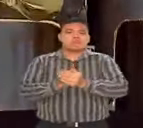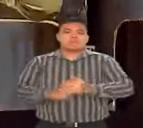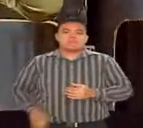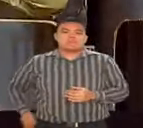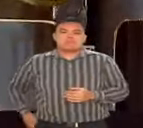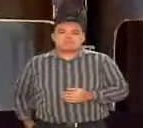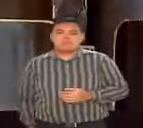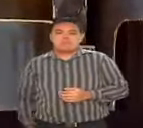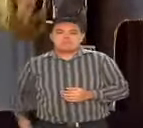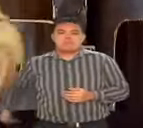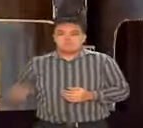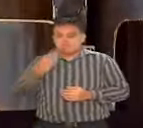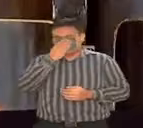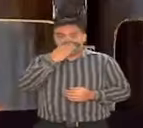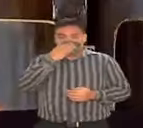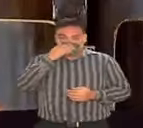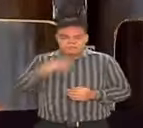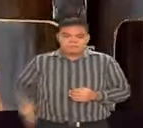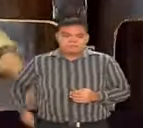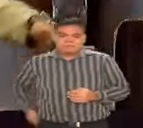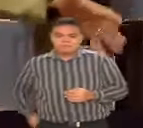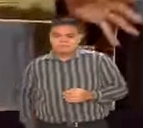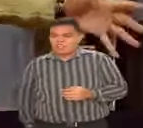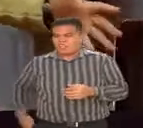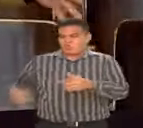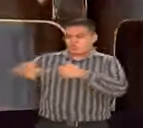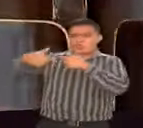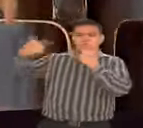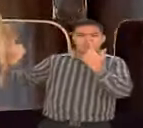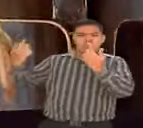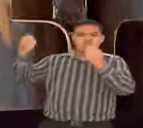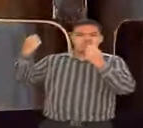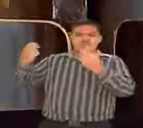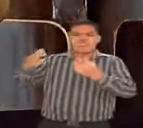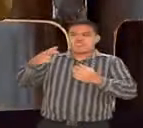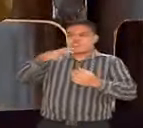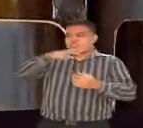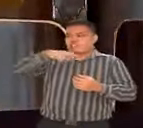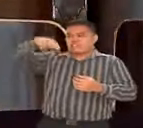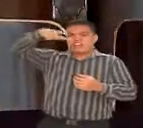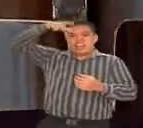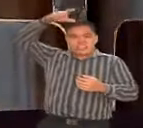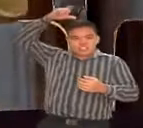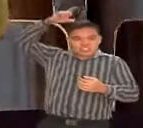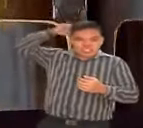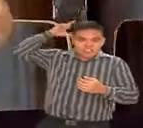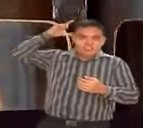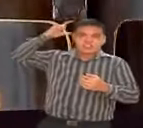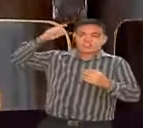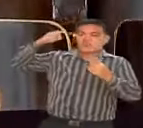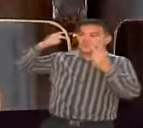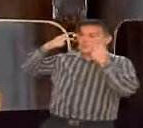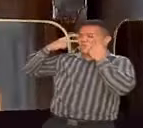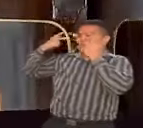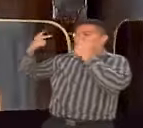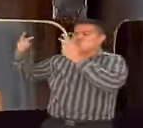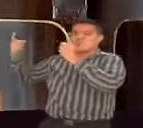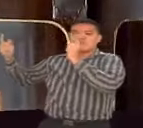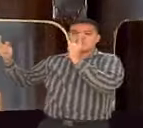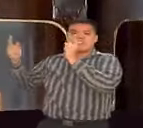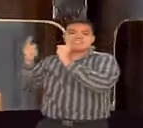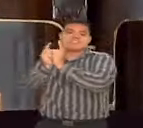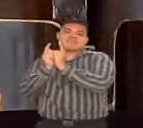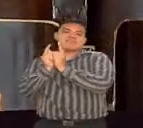Ha? Awayon ako ang pila ka leon para lang yun magkita talay mga gana.